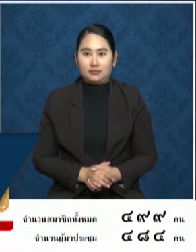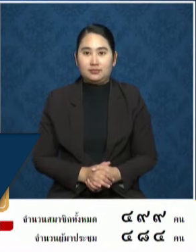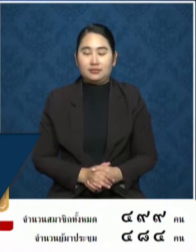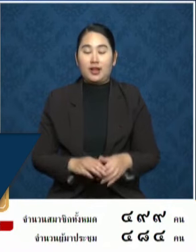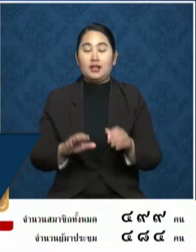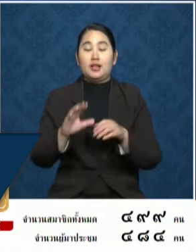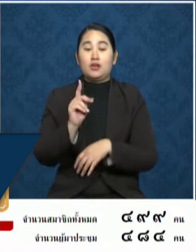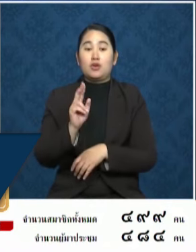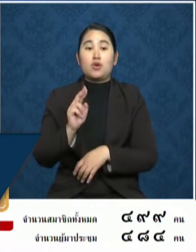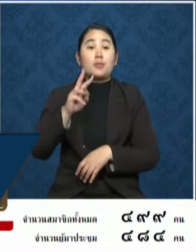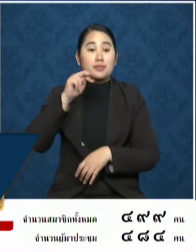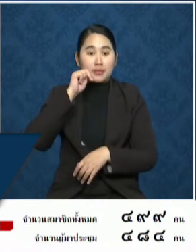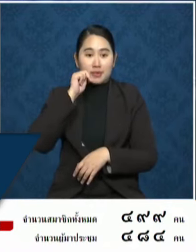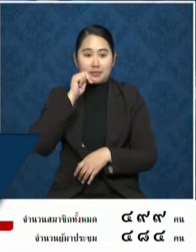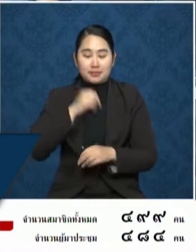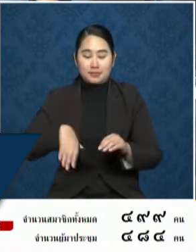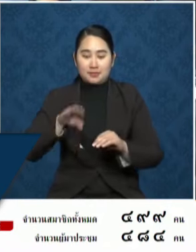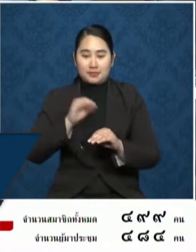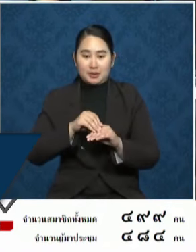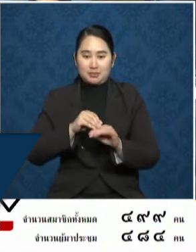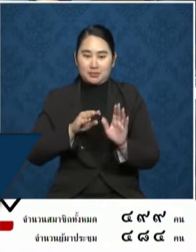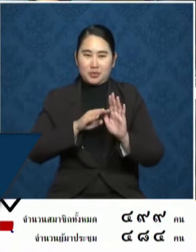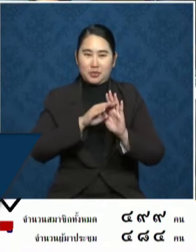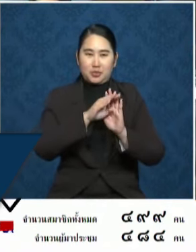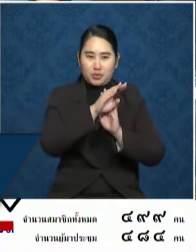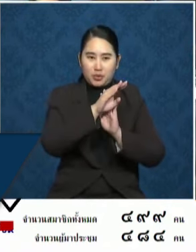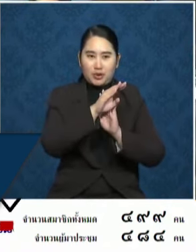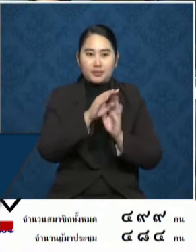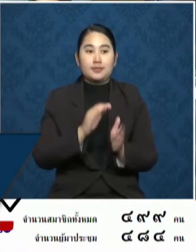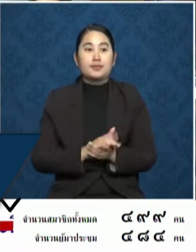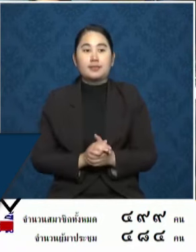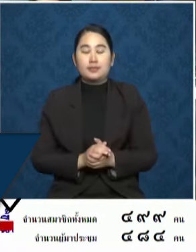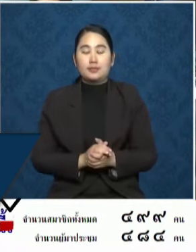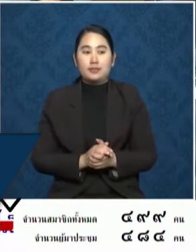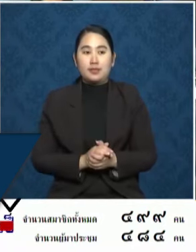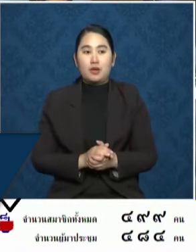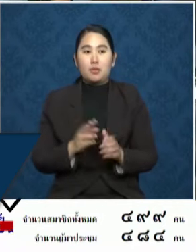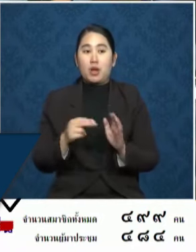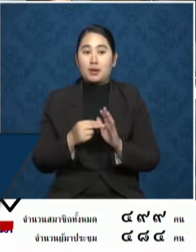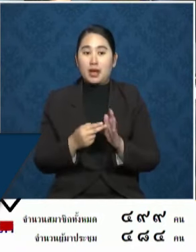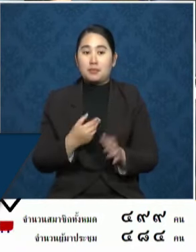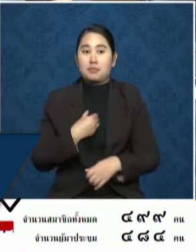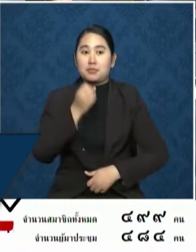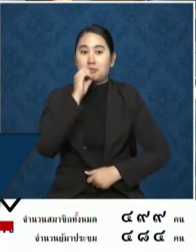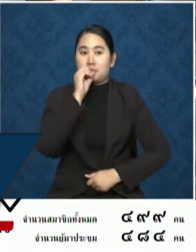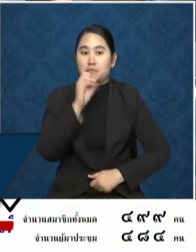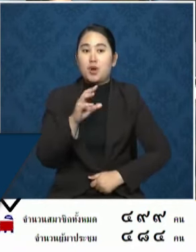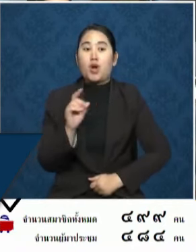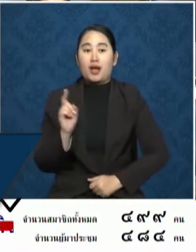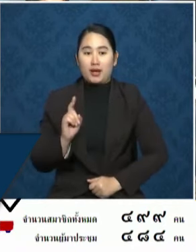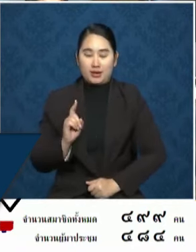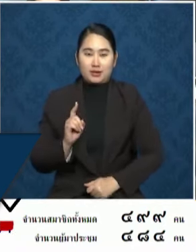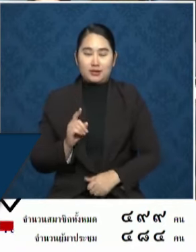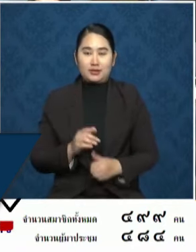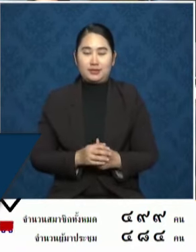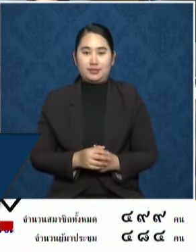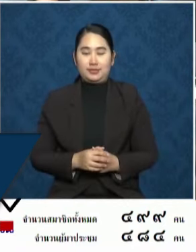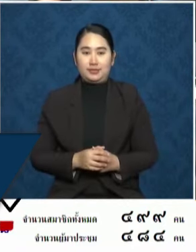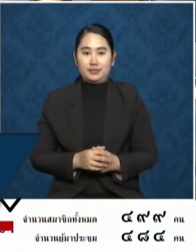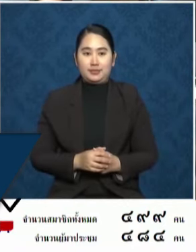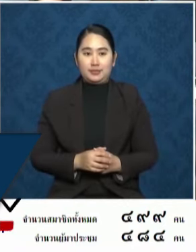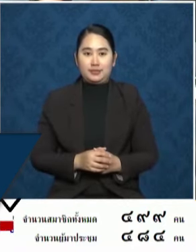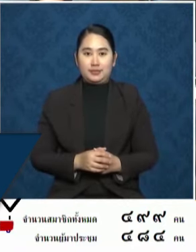ชมทานได้ปีละไม่ถึง 2ไคร่เนี่ยเป็นการบอกอะไรกับพี่น้องเกษตรกรนอกพื้นที่เขตชมทาน